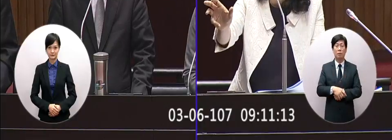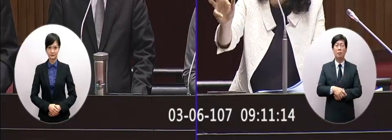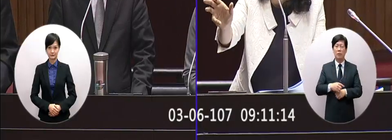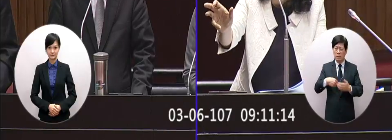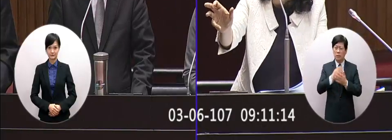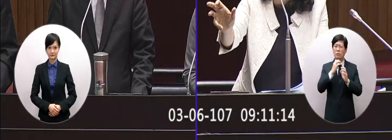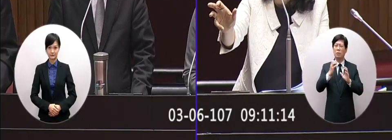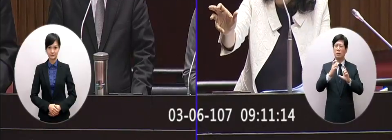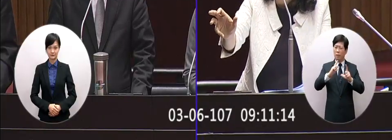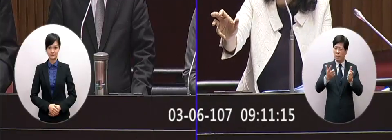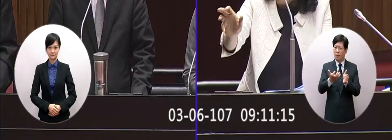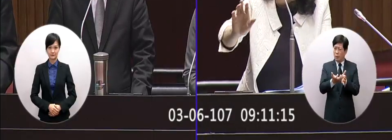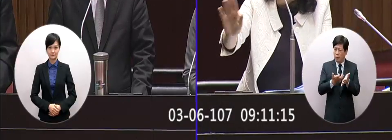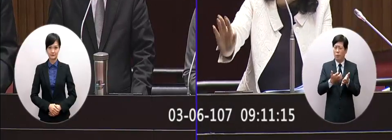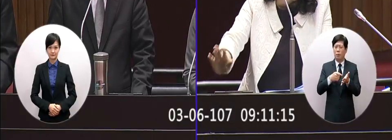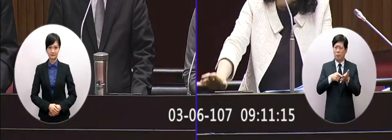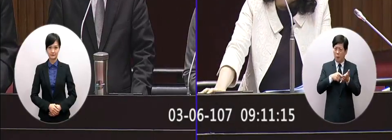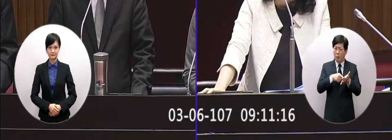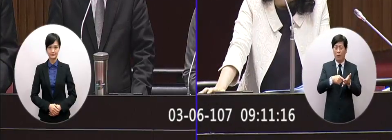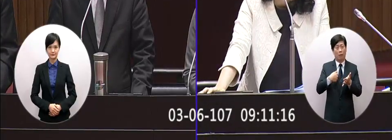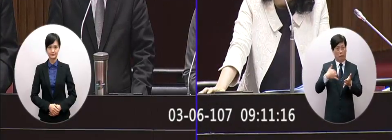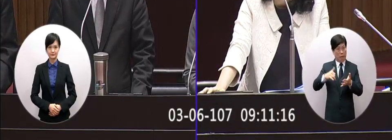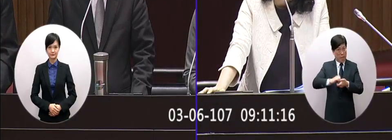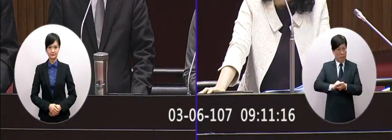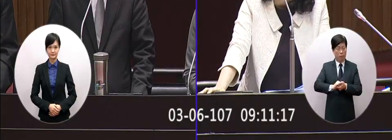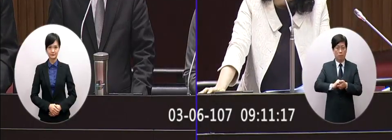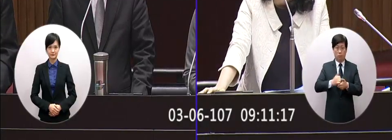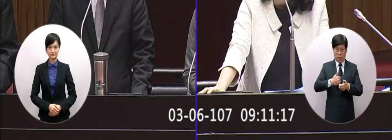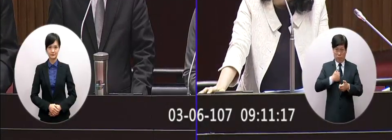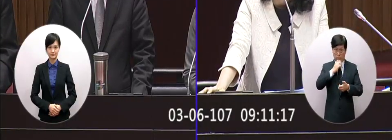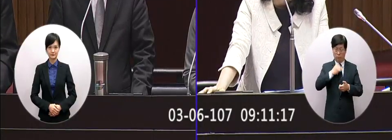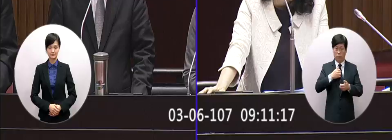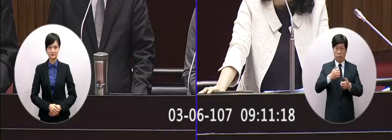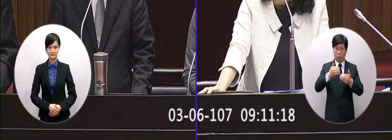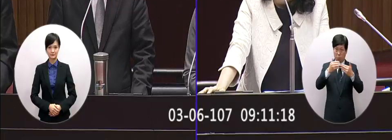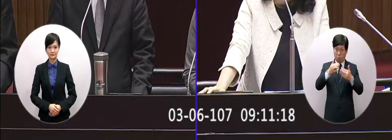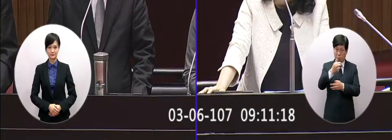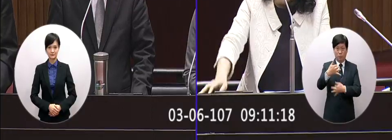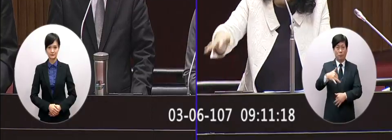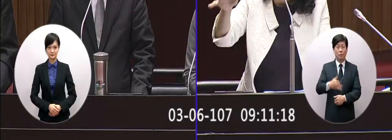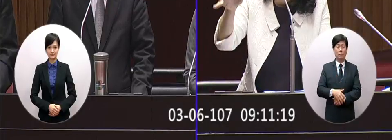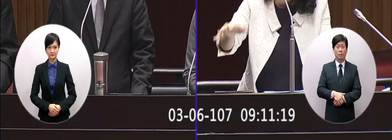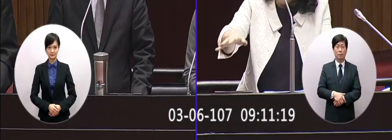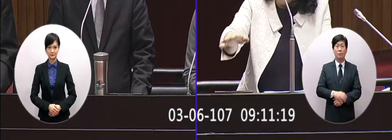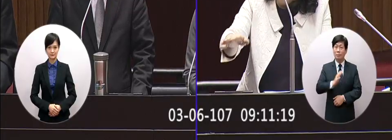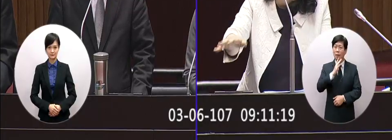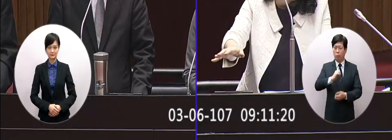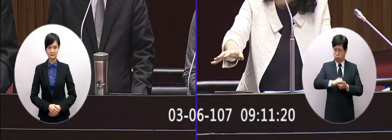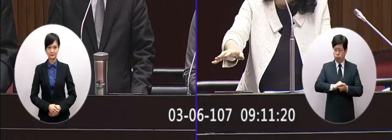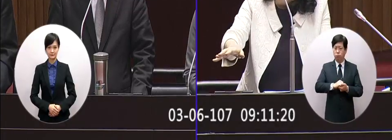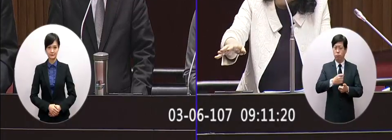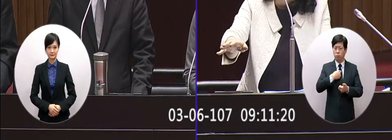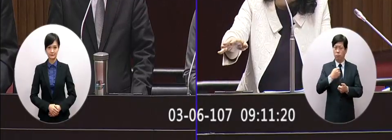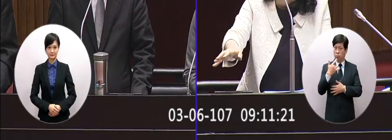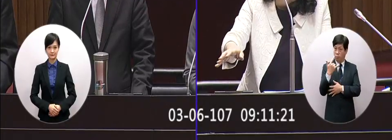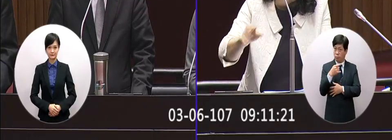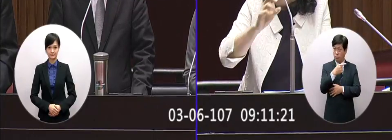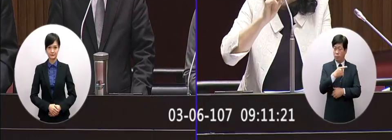是预估一个值而已，但是它并不是这么确切，但是因为它必须要经